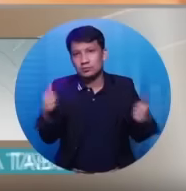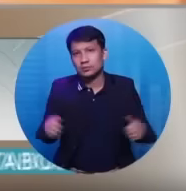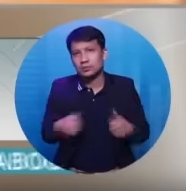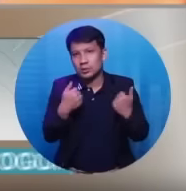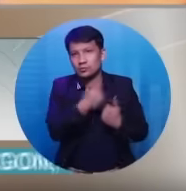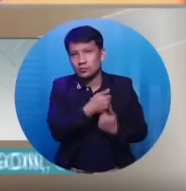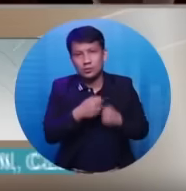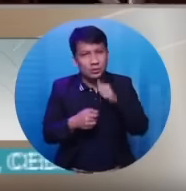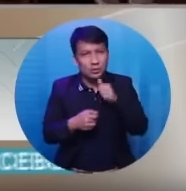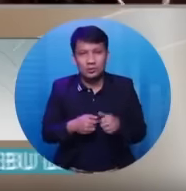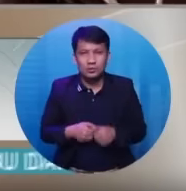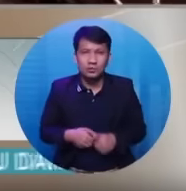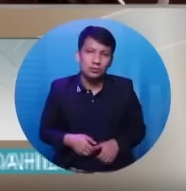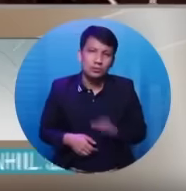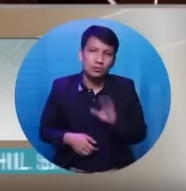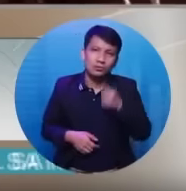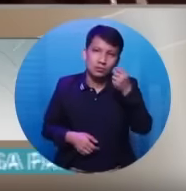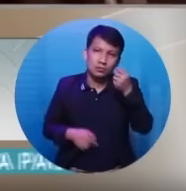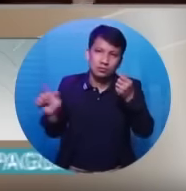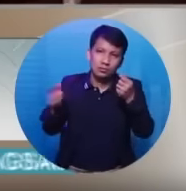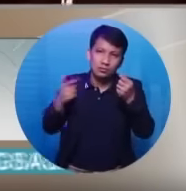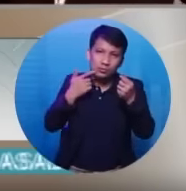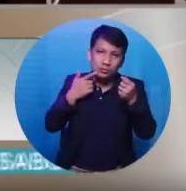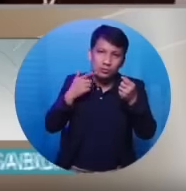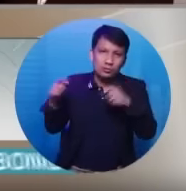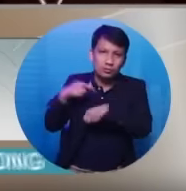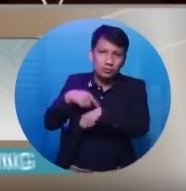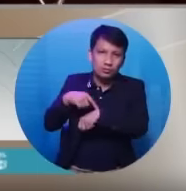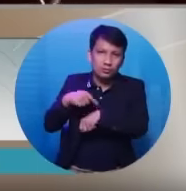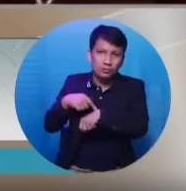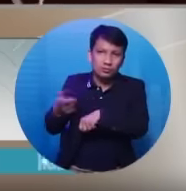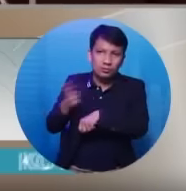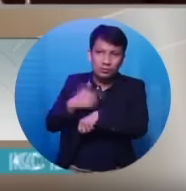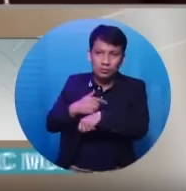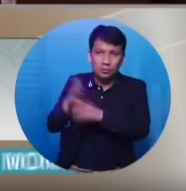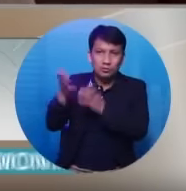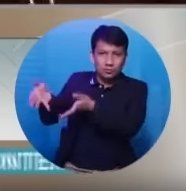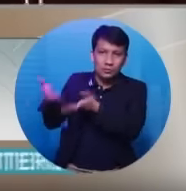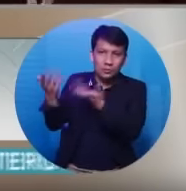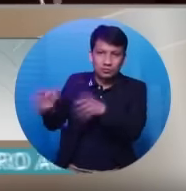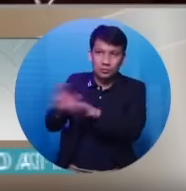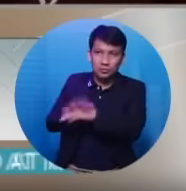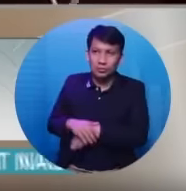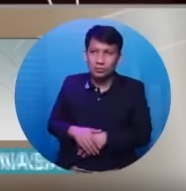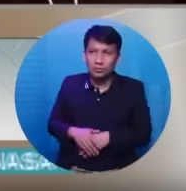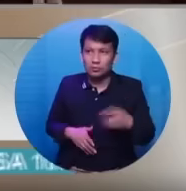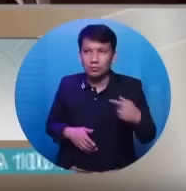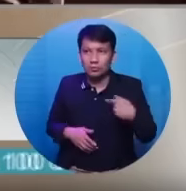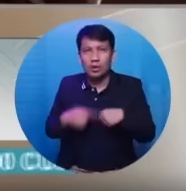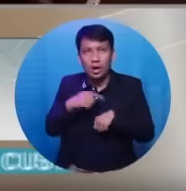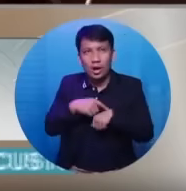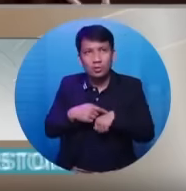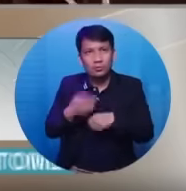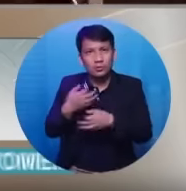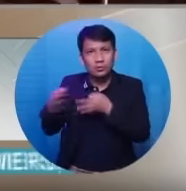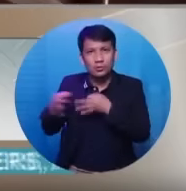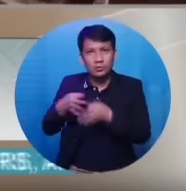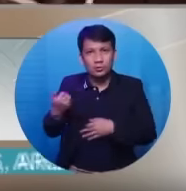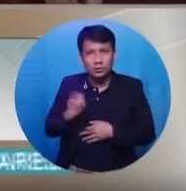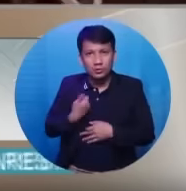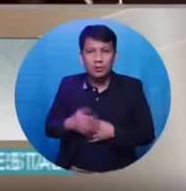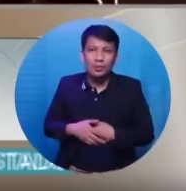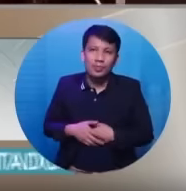Meron akong screenshot. Give this time to me, okay? Please give this time to me. Tapos ka na eh. Nakapagsalita ka na eh, di ba? Hayaan mo namang maipalawanan ko yung side